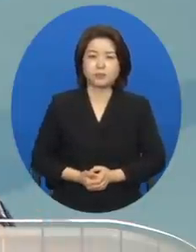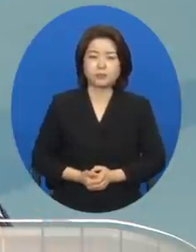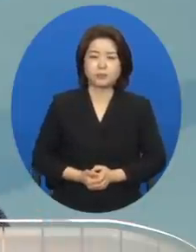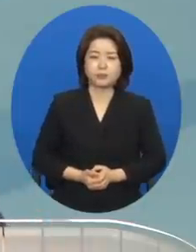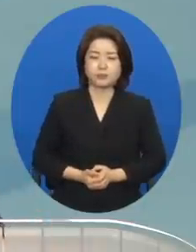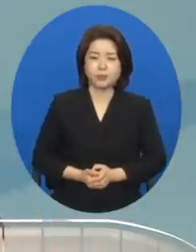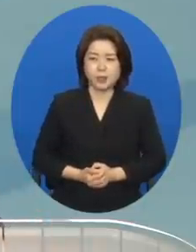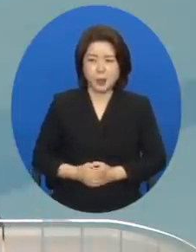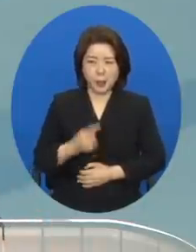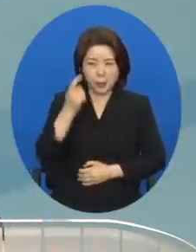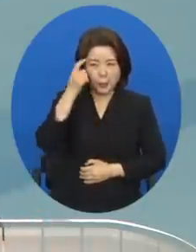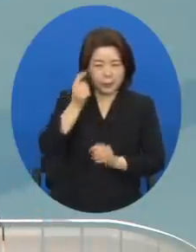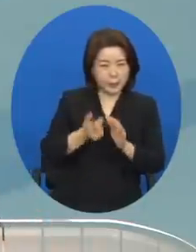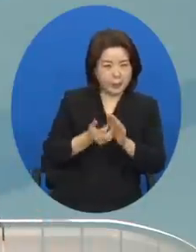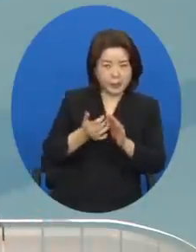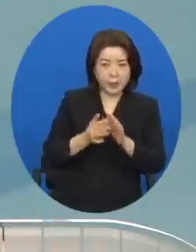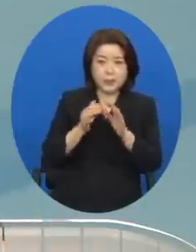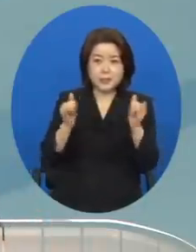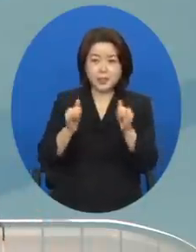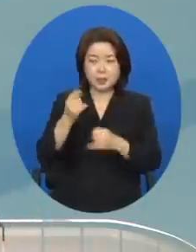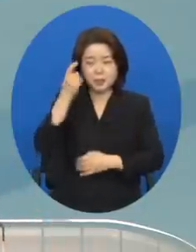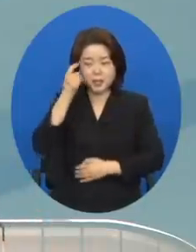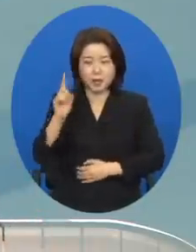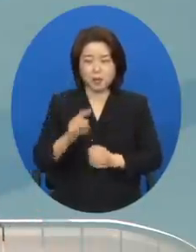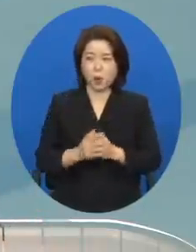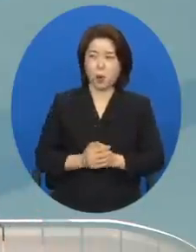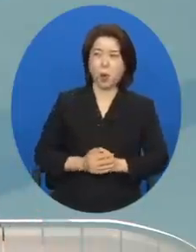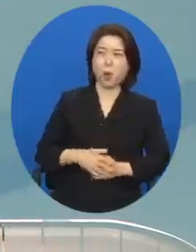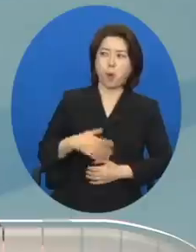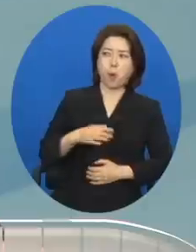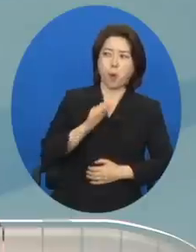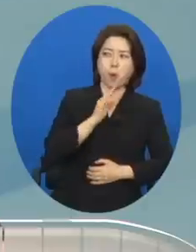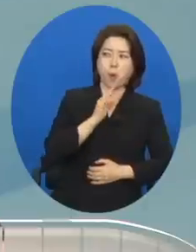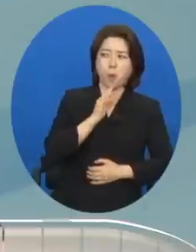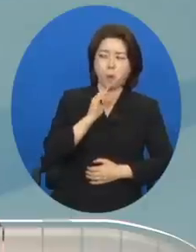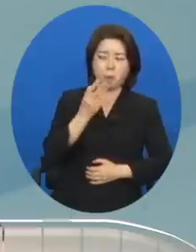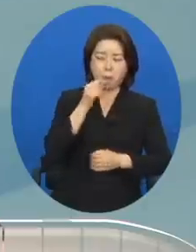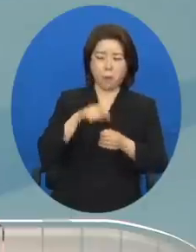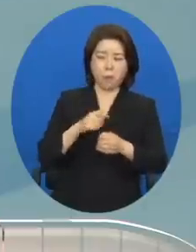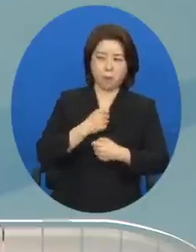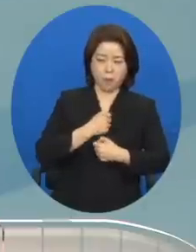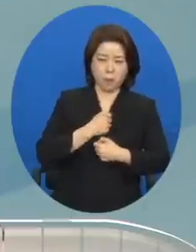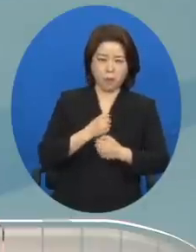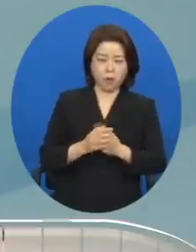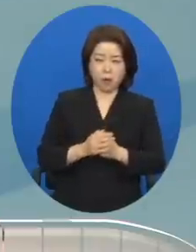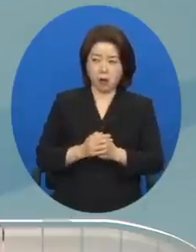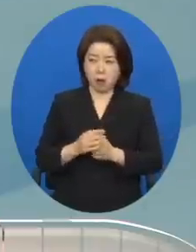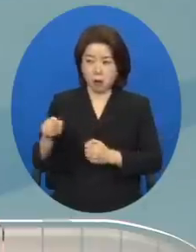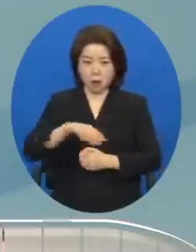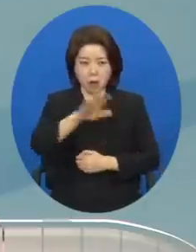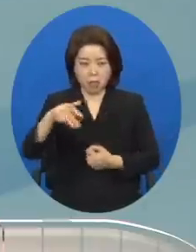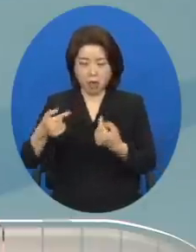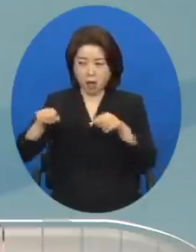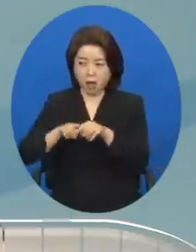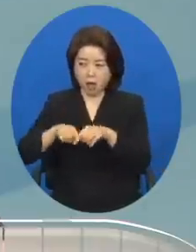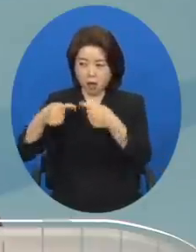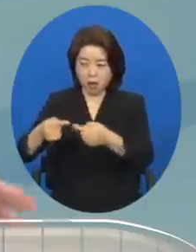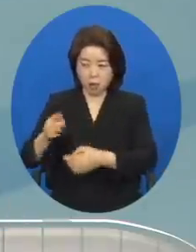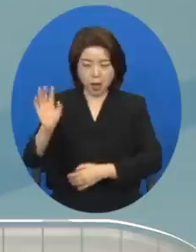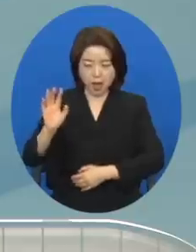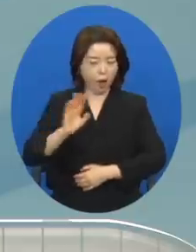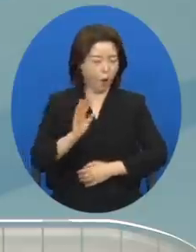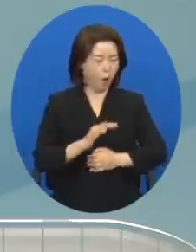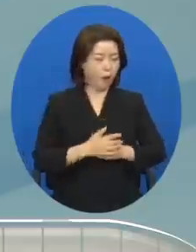약삭 바르는 분들은 이제 생각하실 거예요. 성찬 조심해야 되겠다. 야, 아무나 하고 받으면 안 되겠네.